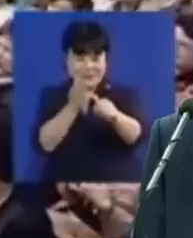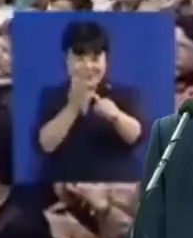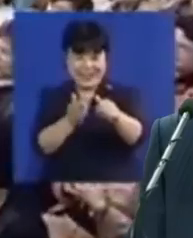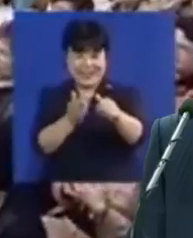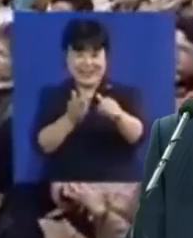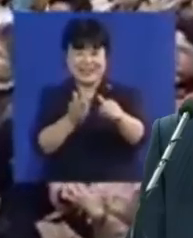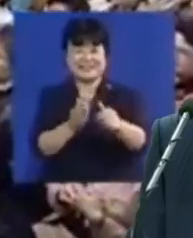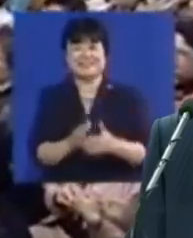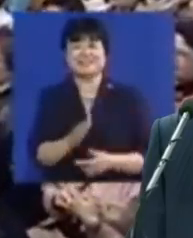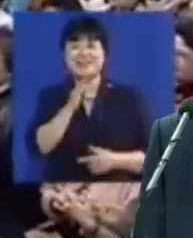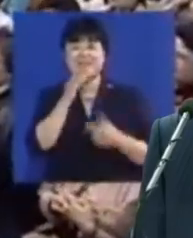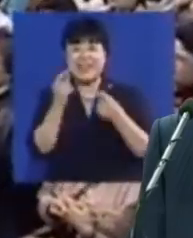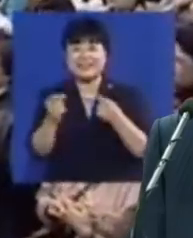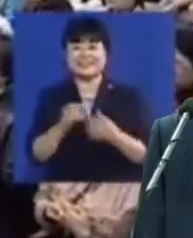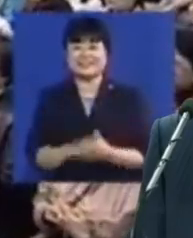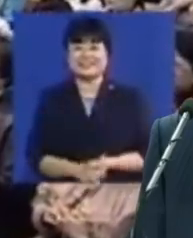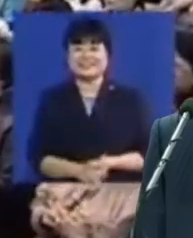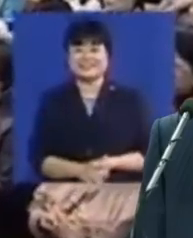하나님이 원하신다.